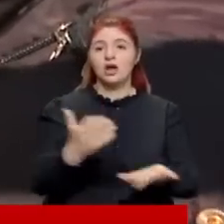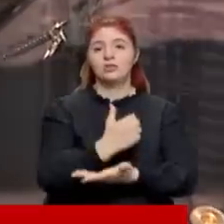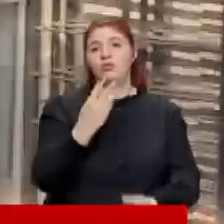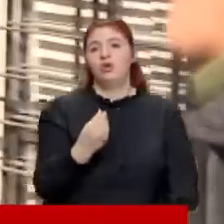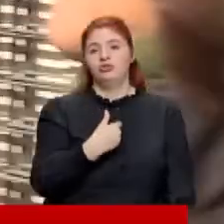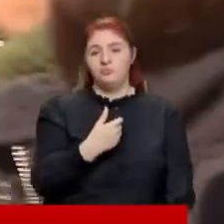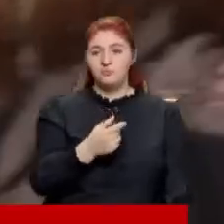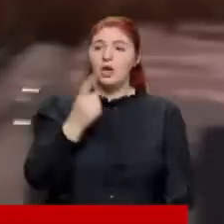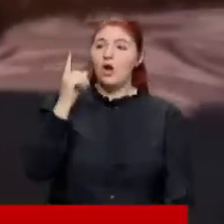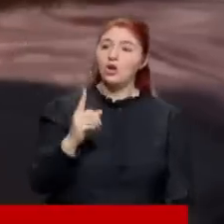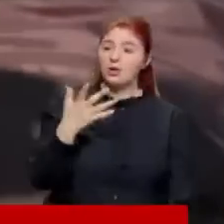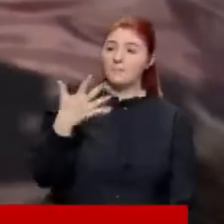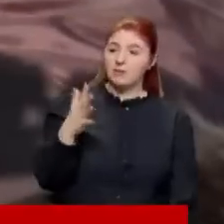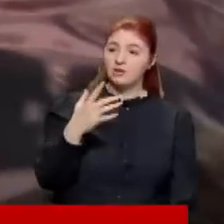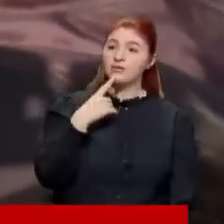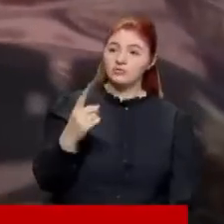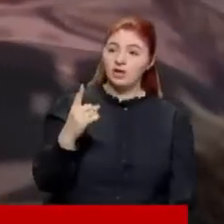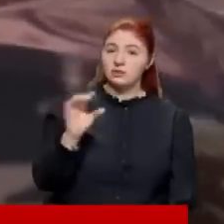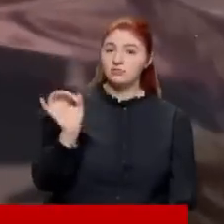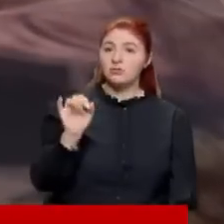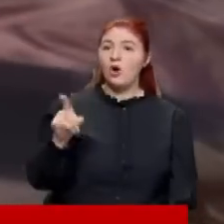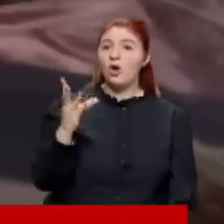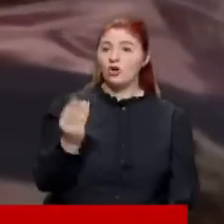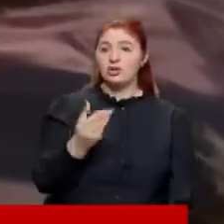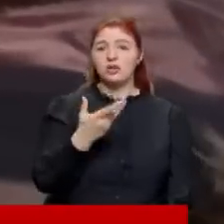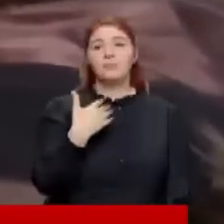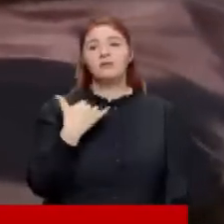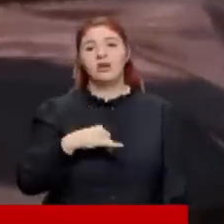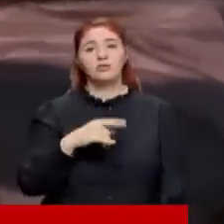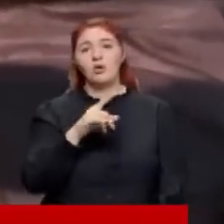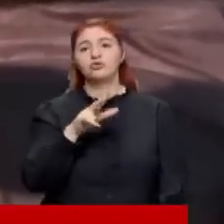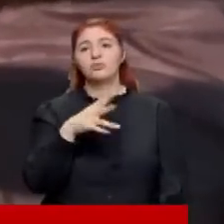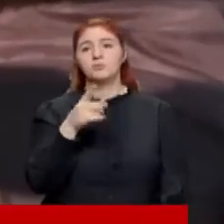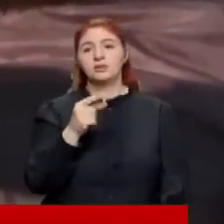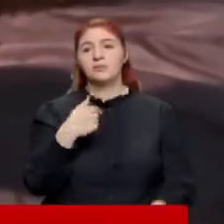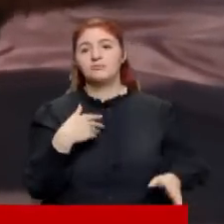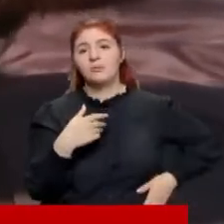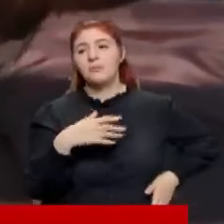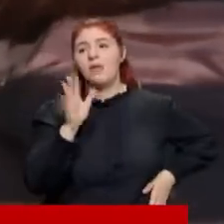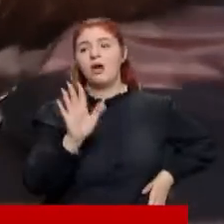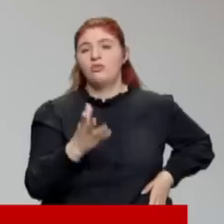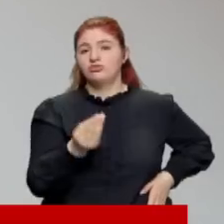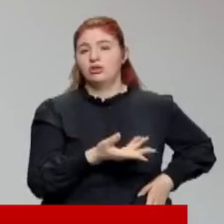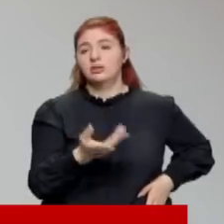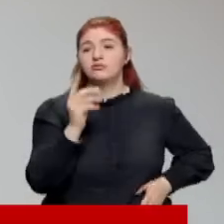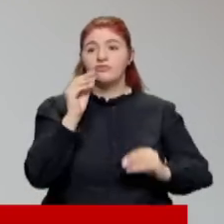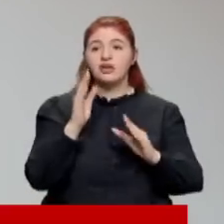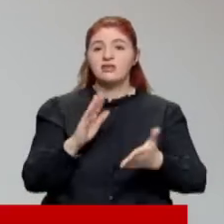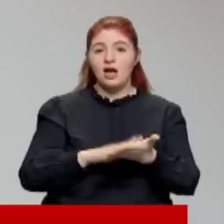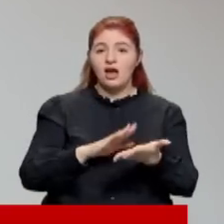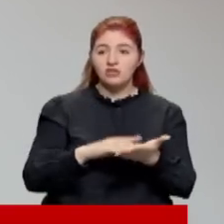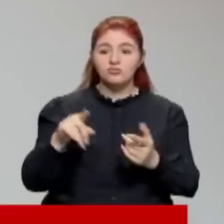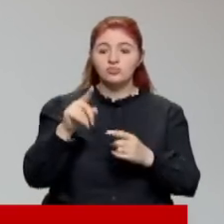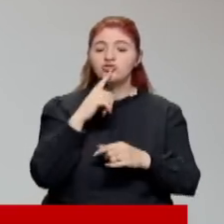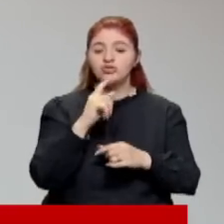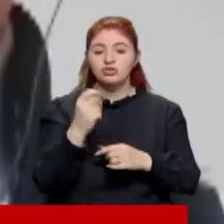kazanmış olacağım. Önce 5000 iş günü demişlerdi. Öyle olsaydı rahatlıkla bu 35 bin lira benim cebimde kalacaktı. Birçok arkadaşımız